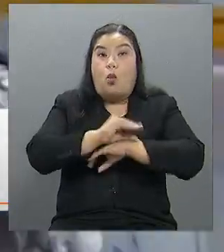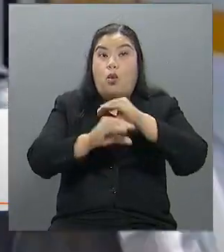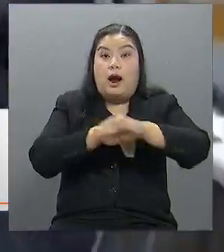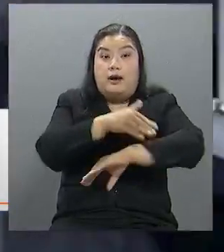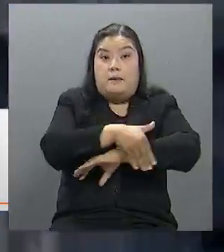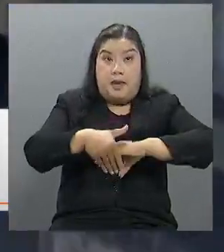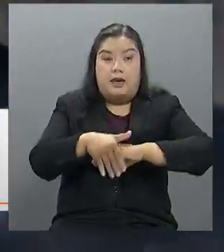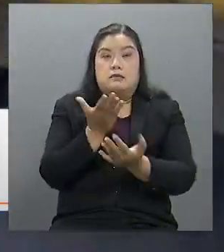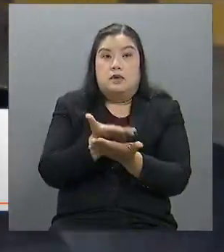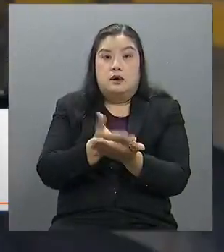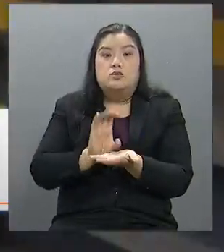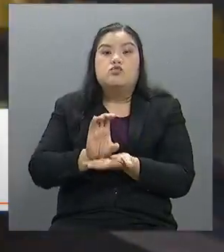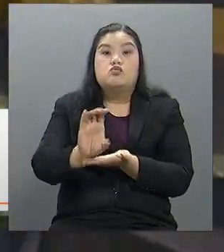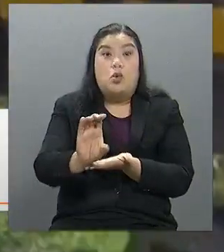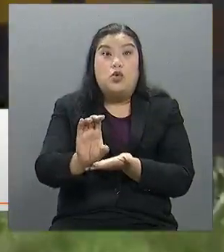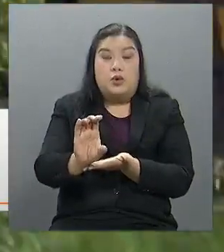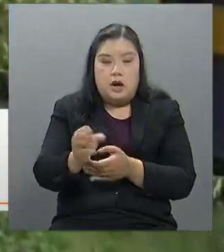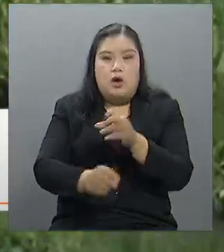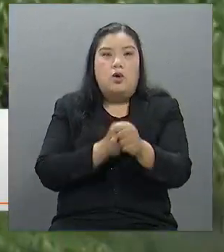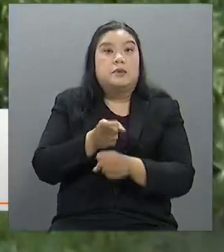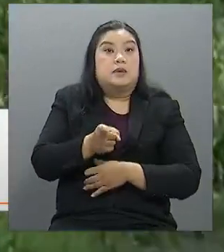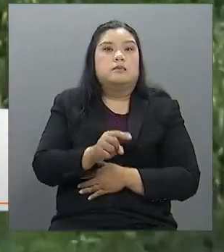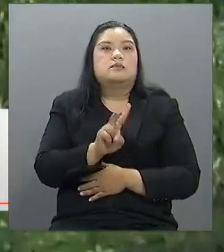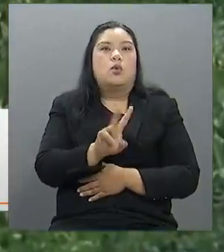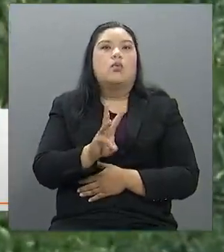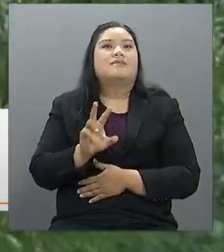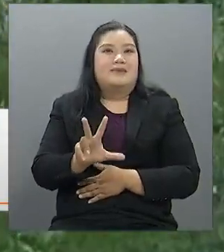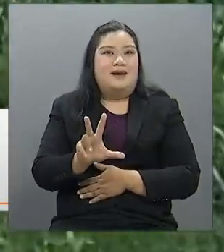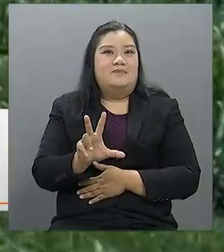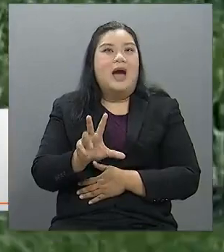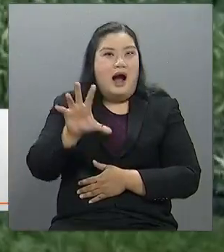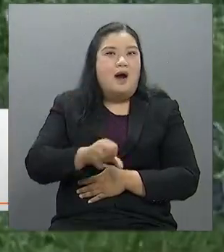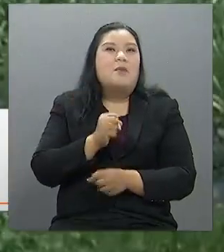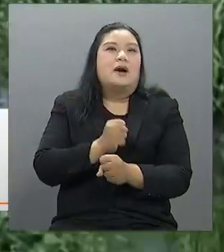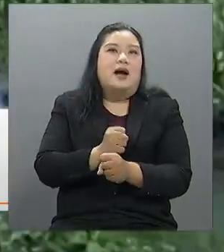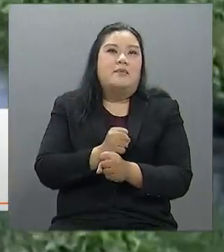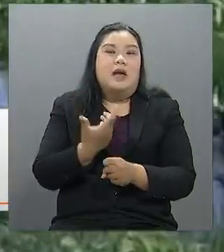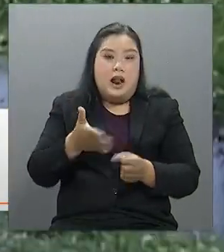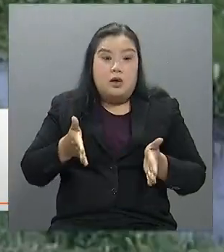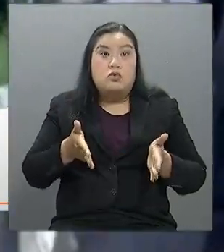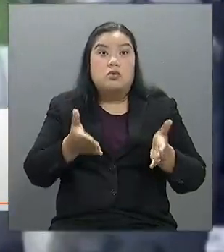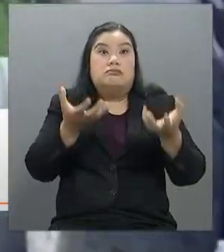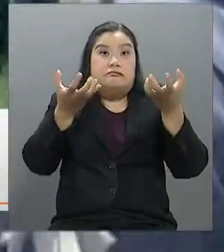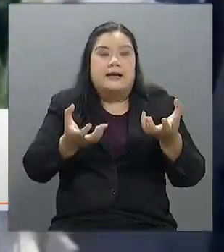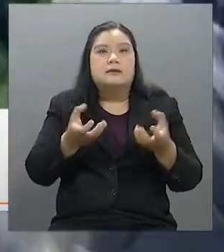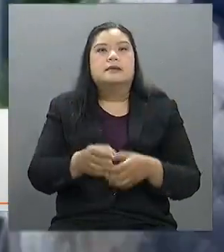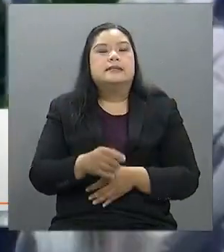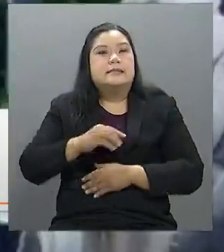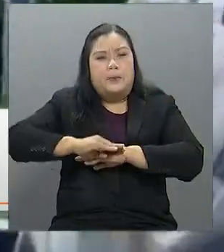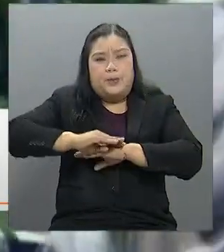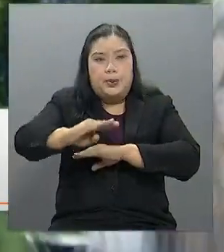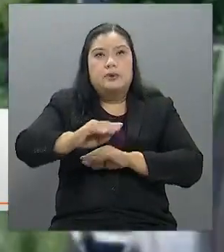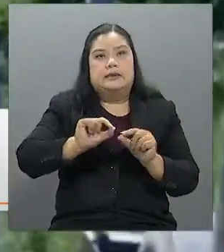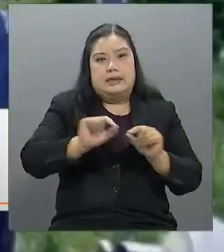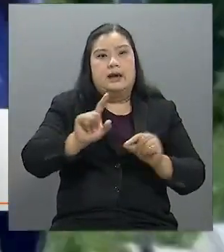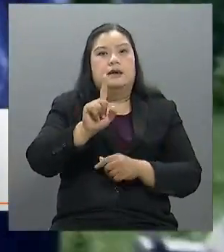ายขาดเงินสะสมประจำปี63แล้วก็จะทำเป็นถนนคอนกรีตระยะทาง 1,700 เมตรก็ประม